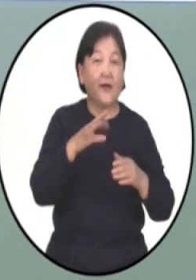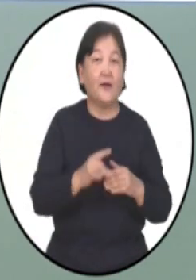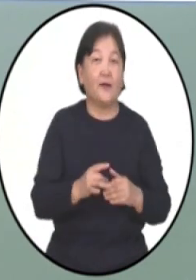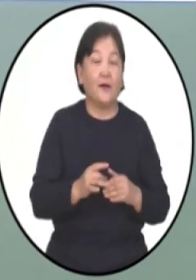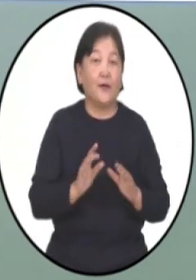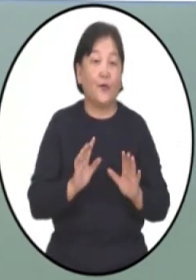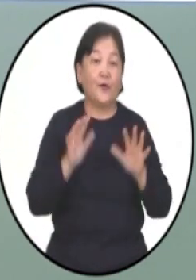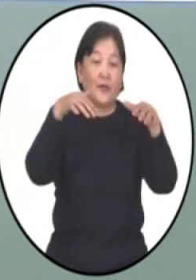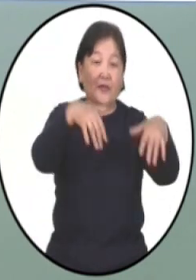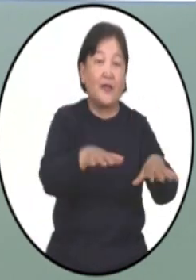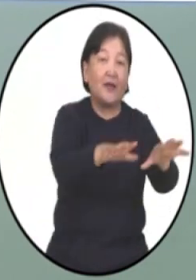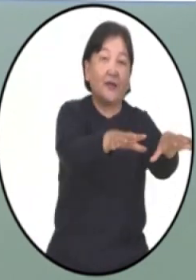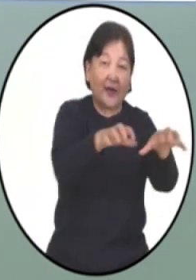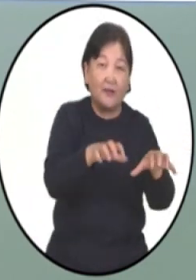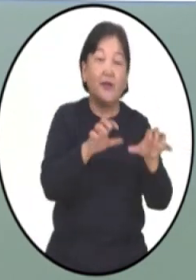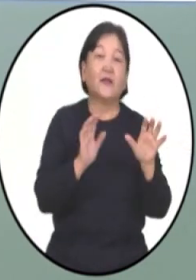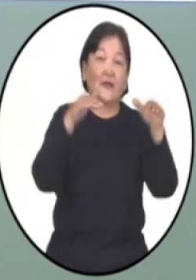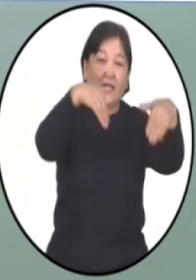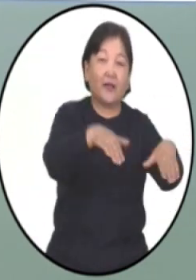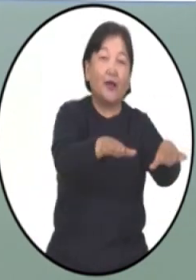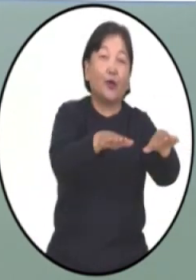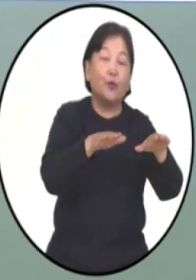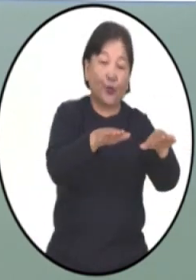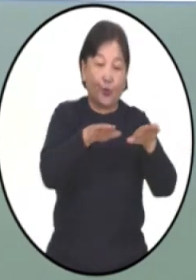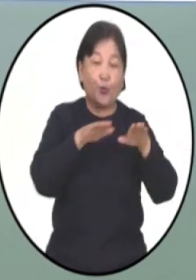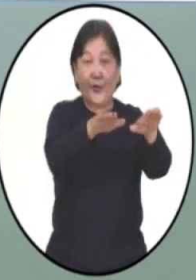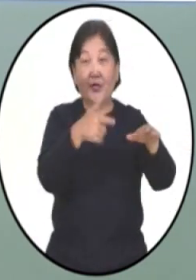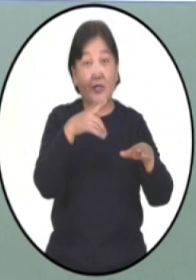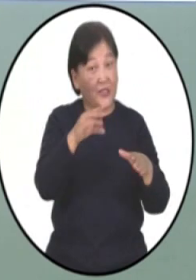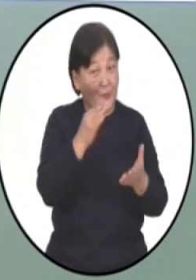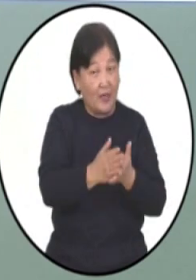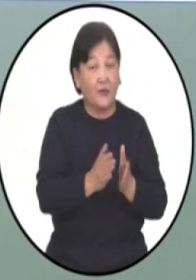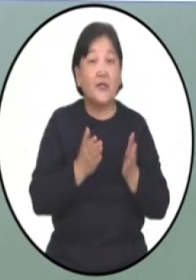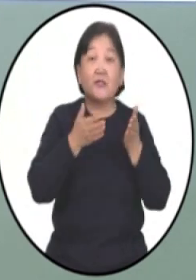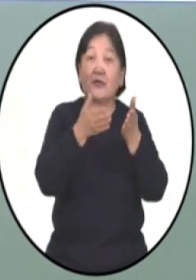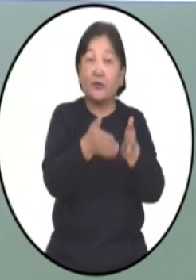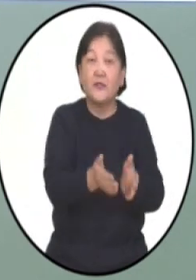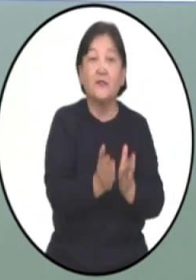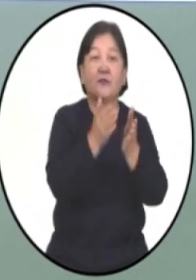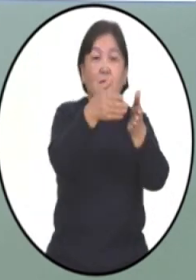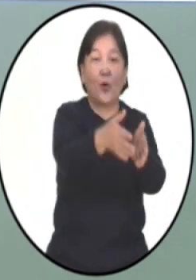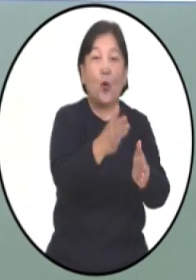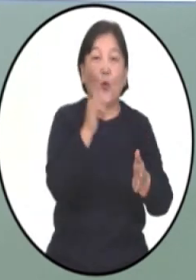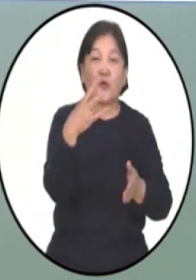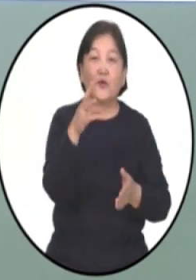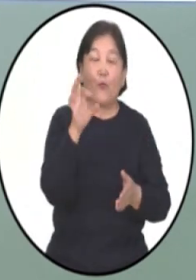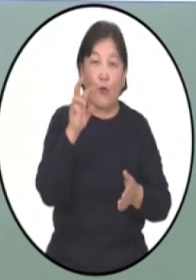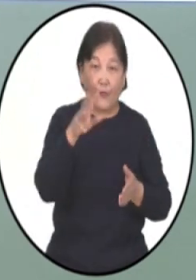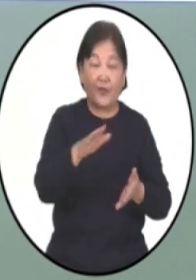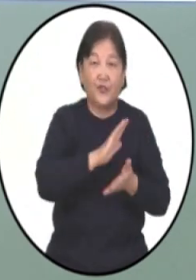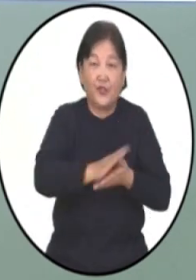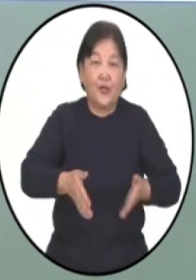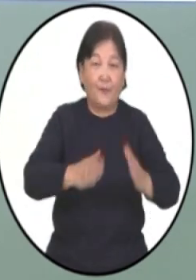далайн татралт төрөлт гэдэг зүйл явагддаг та бүхэн мэднэ. За үүнээс шалтгаалаад усан замын усан боомтыг болвол оновчтой